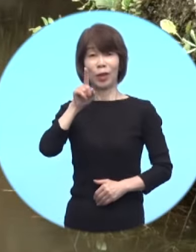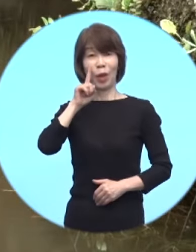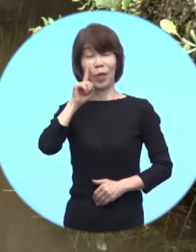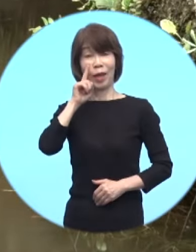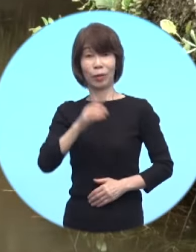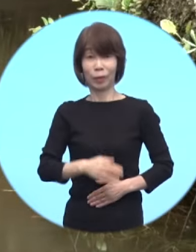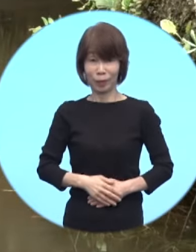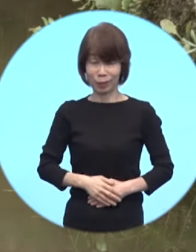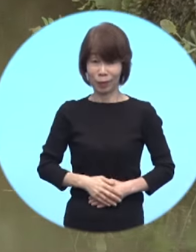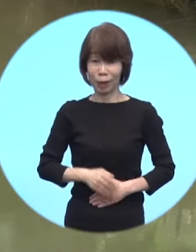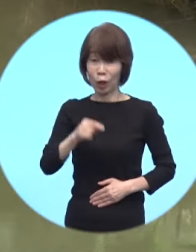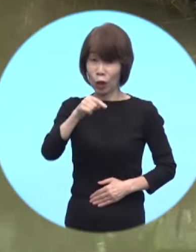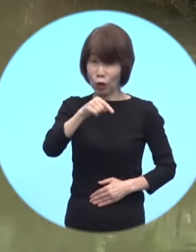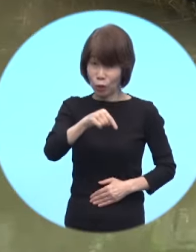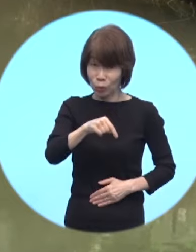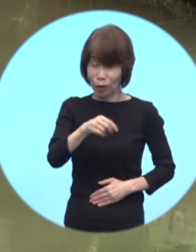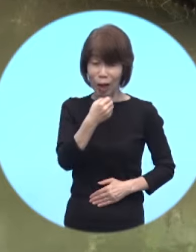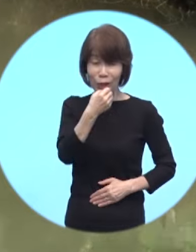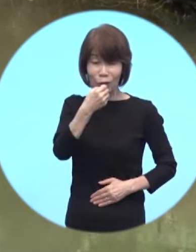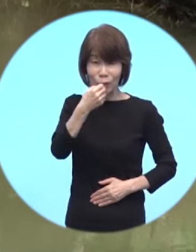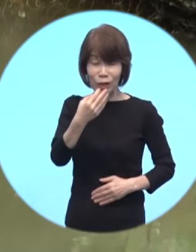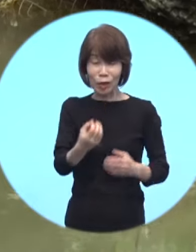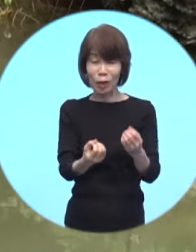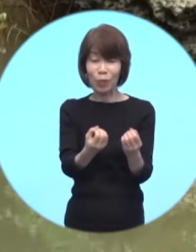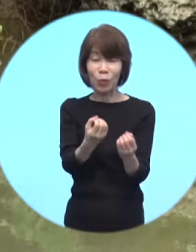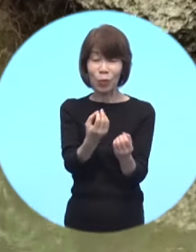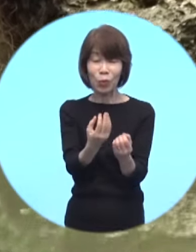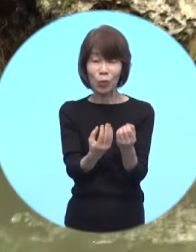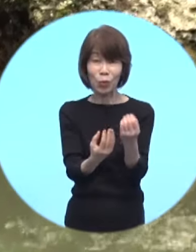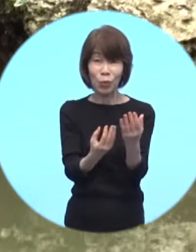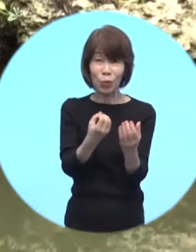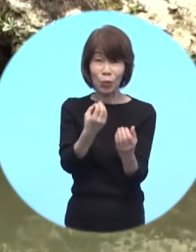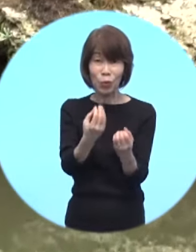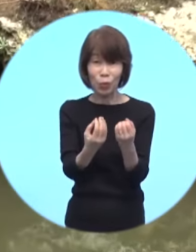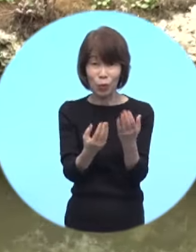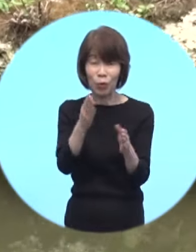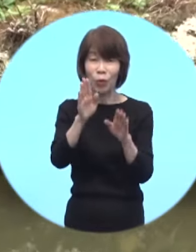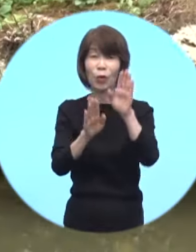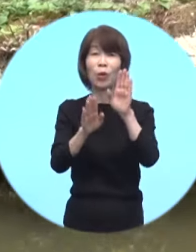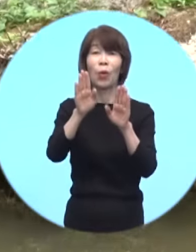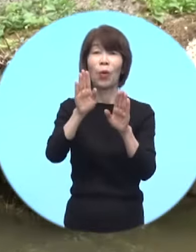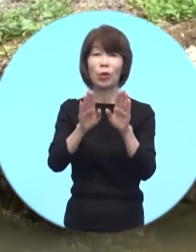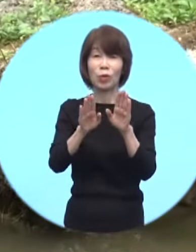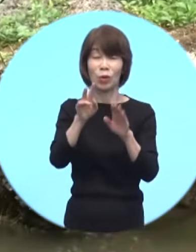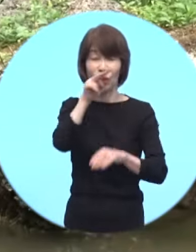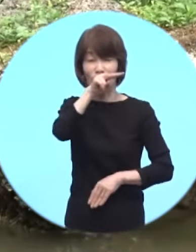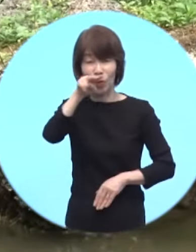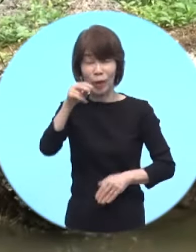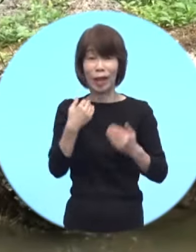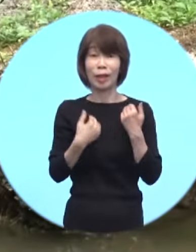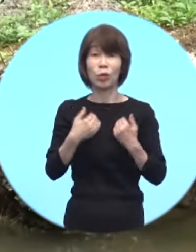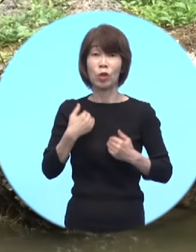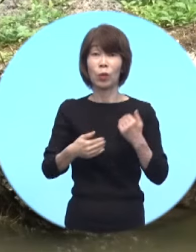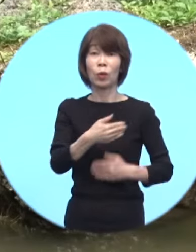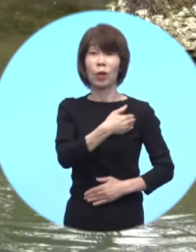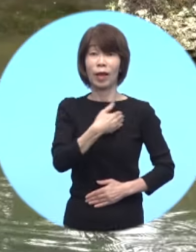ていて、そこから水がこうゆらゆら動いて流れてくるような、そういう風景を見せていると思います